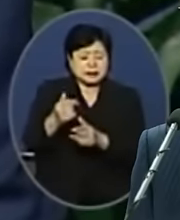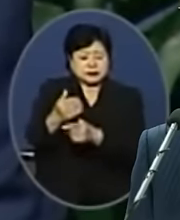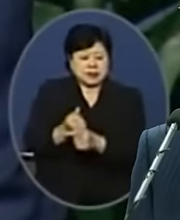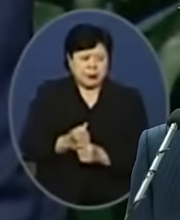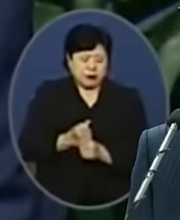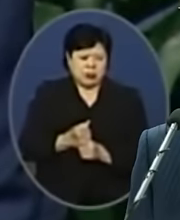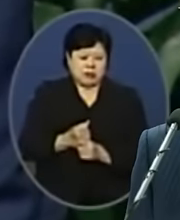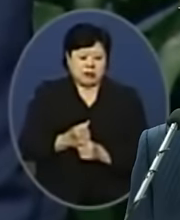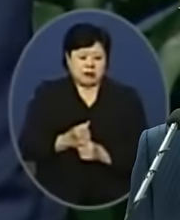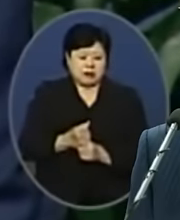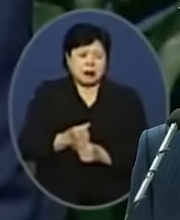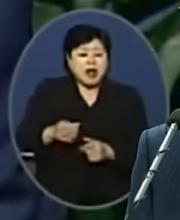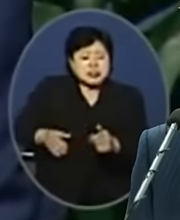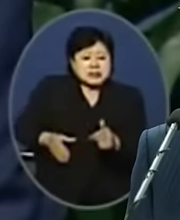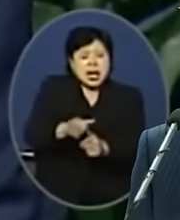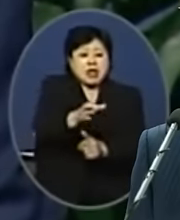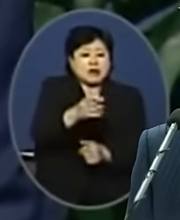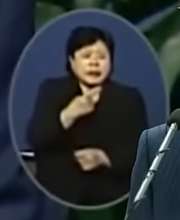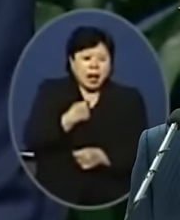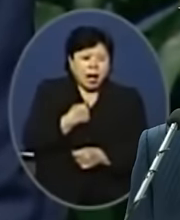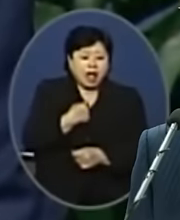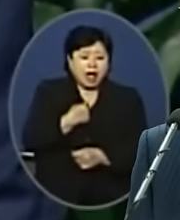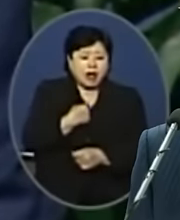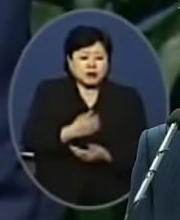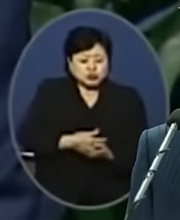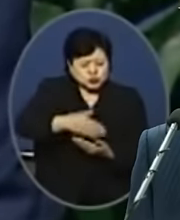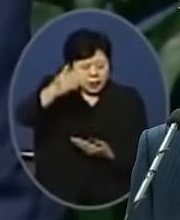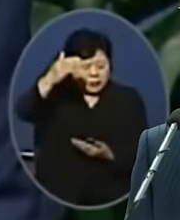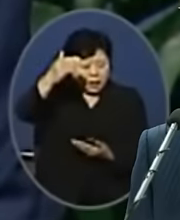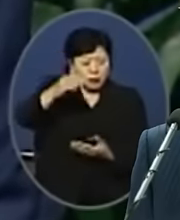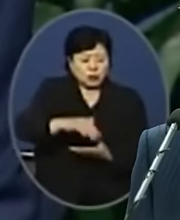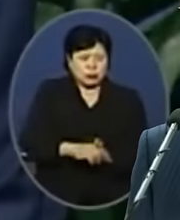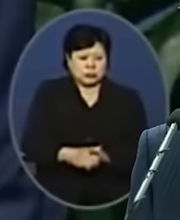잡혀서 사형을 당하고 추방을 당하고